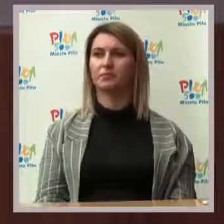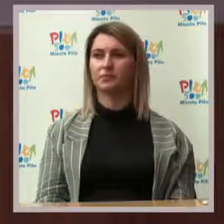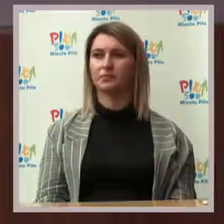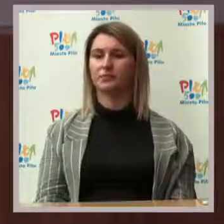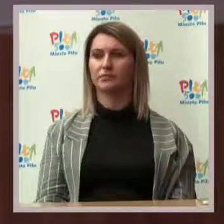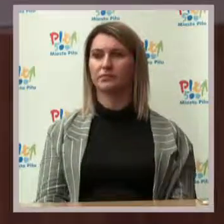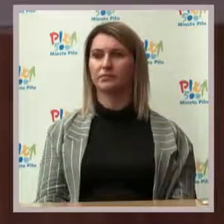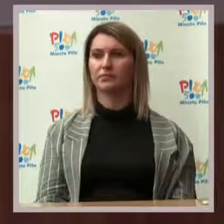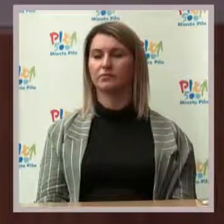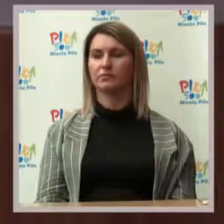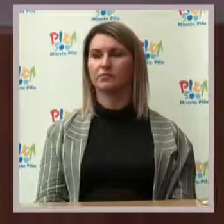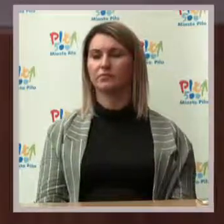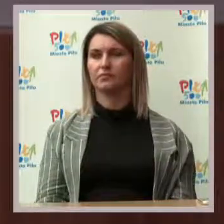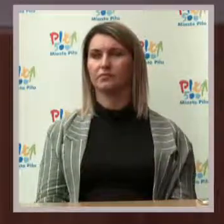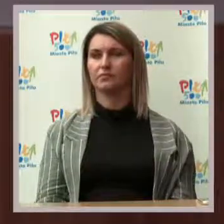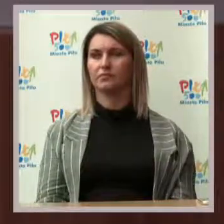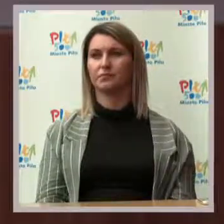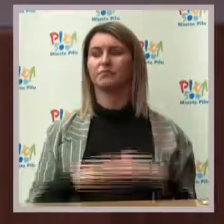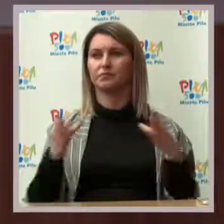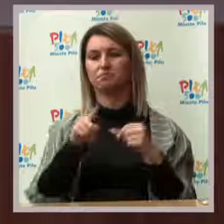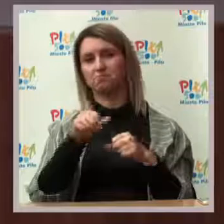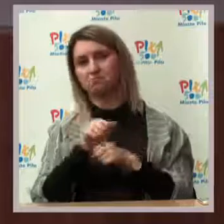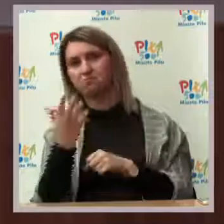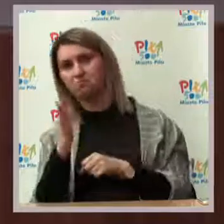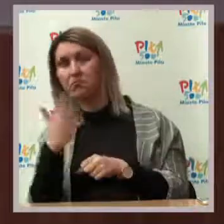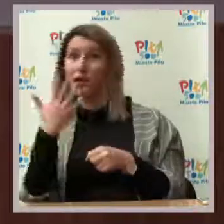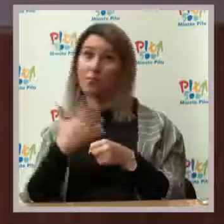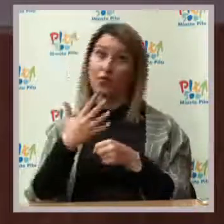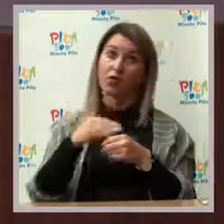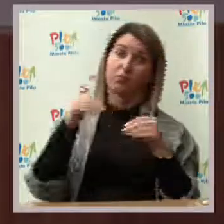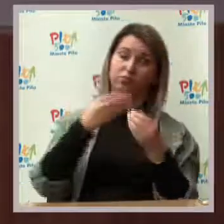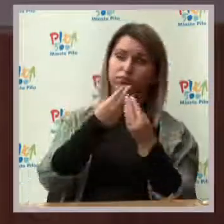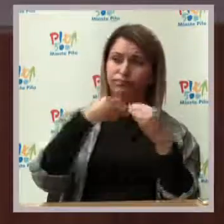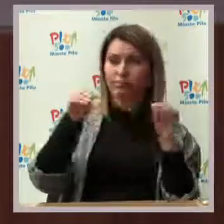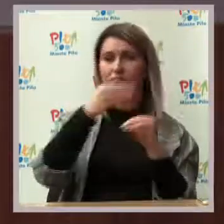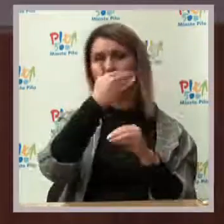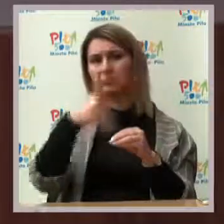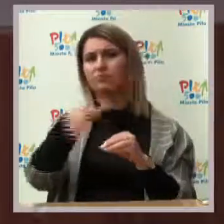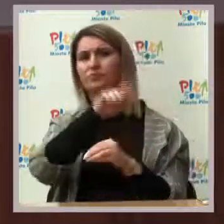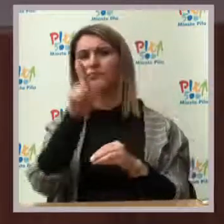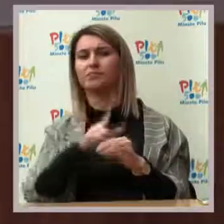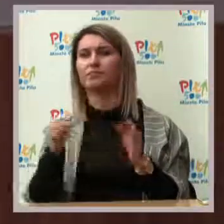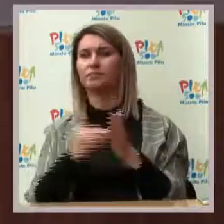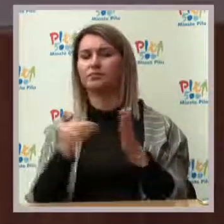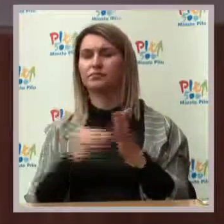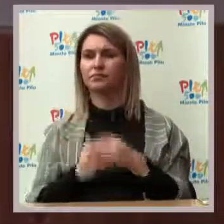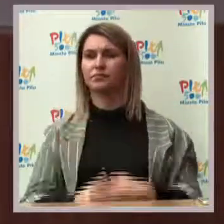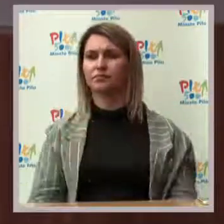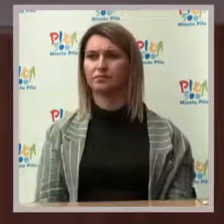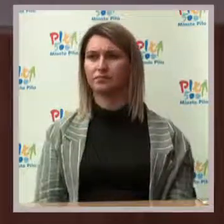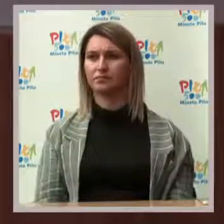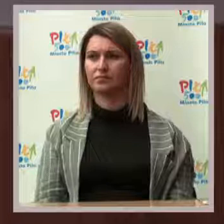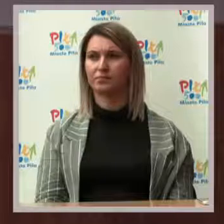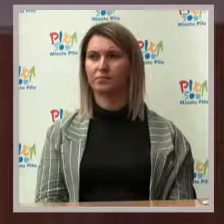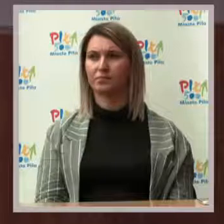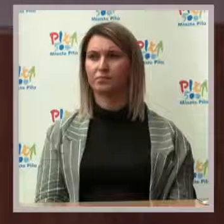więc prawdopodobnie łącznie jest to pewnie z 50, a może i więcej milionów złotych. I tutaj